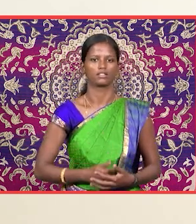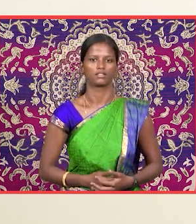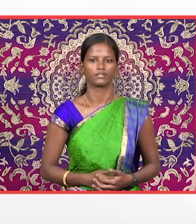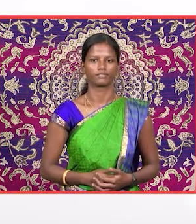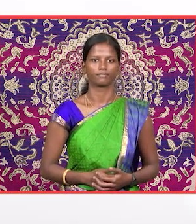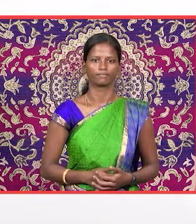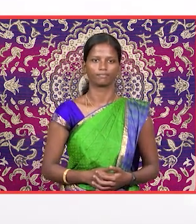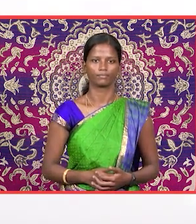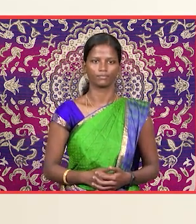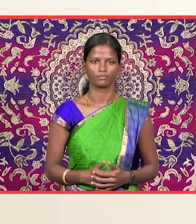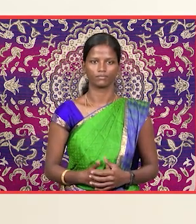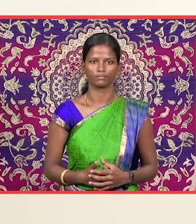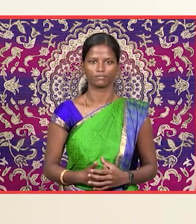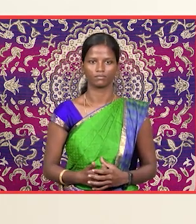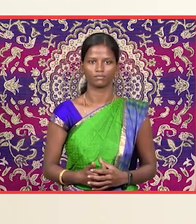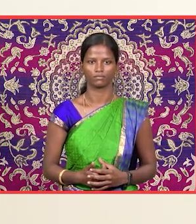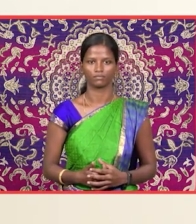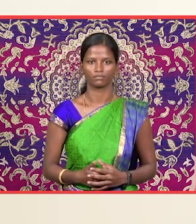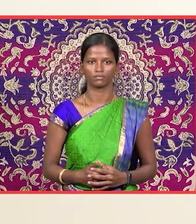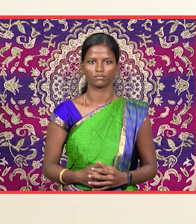5%. சரிங்களா?